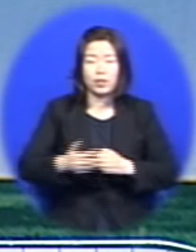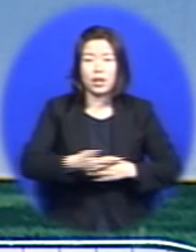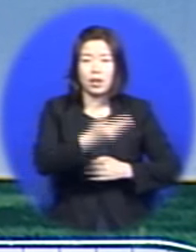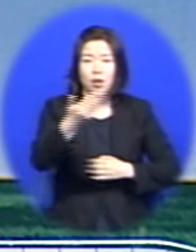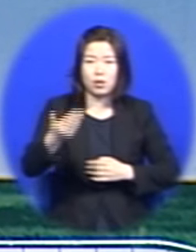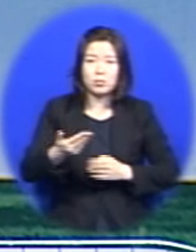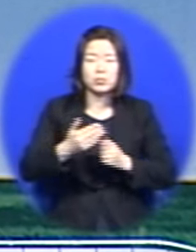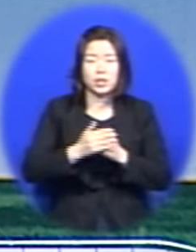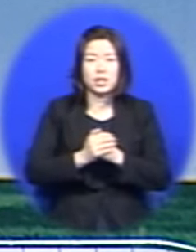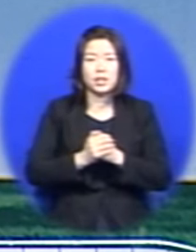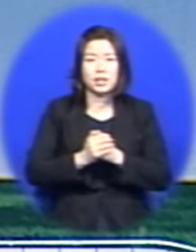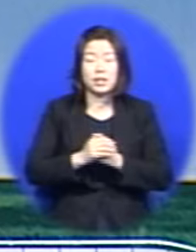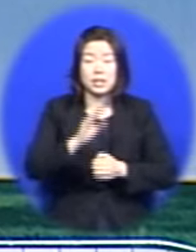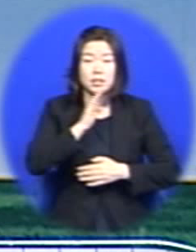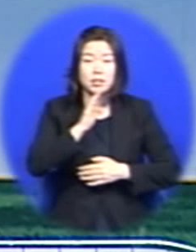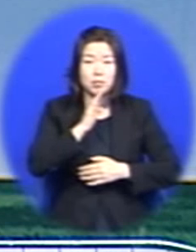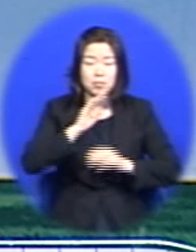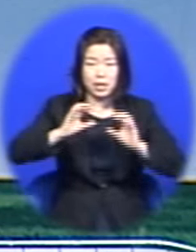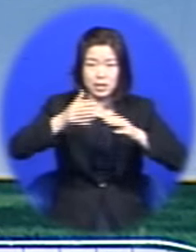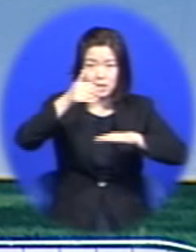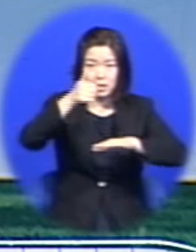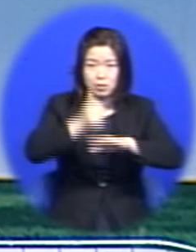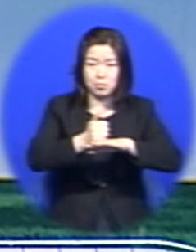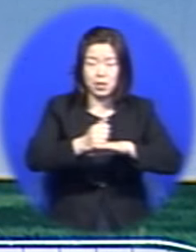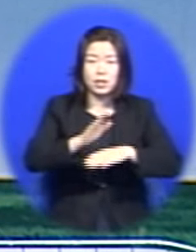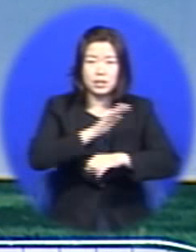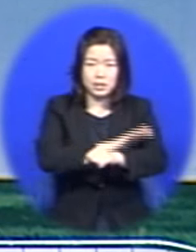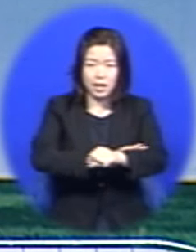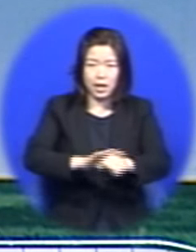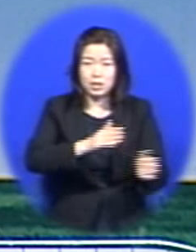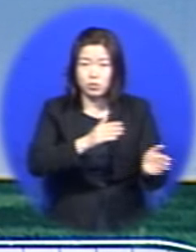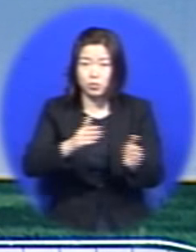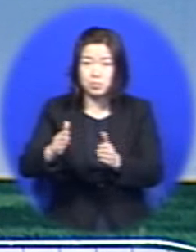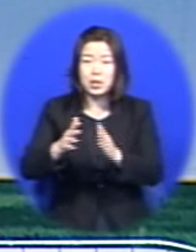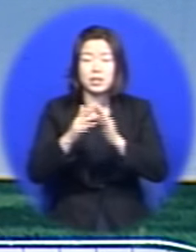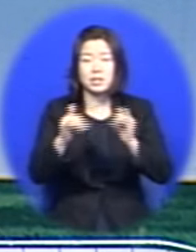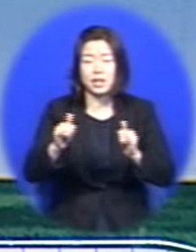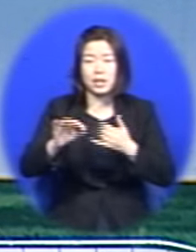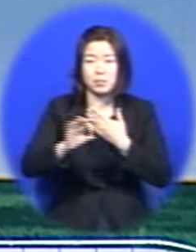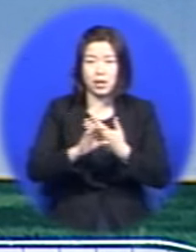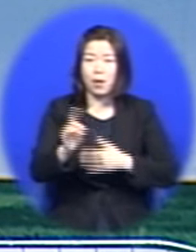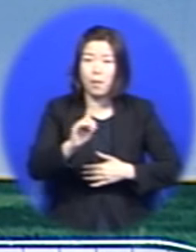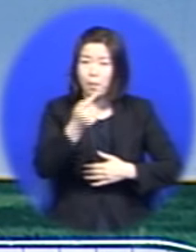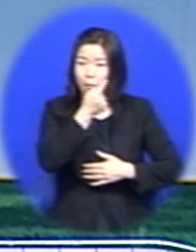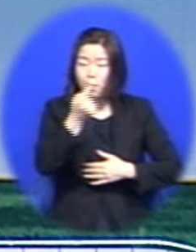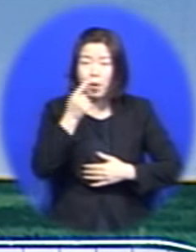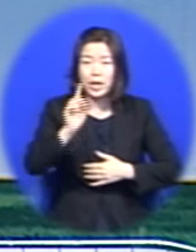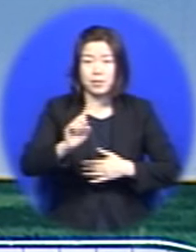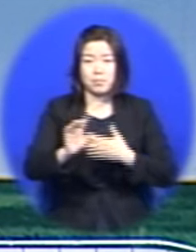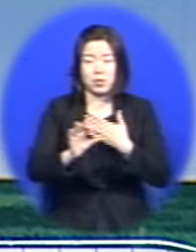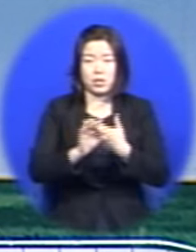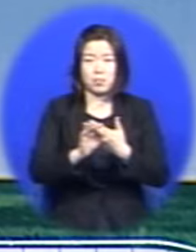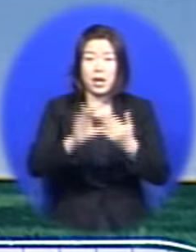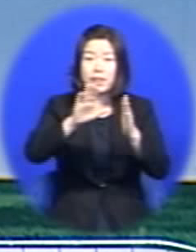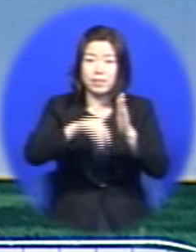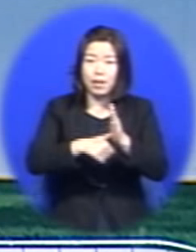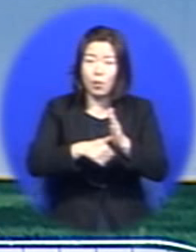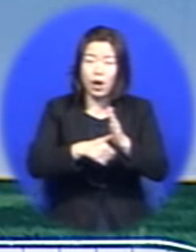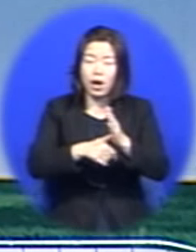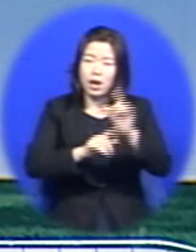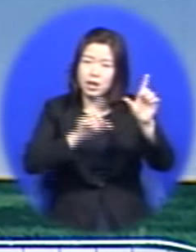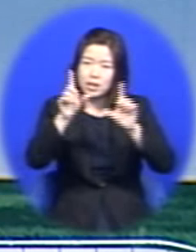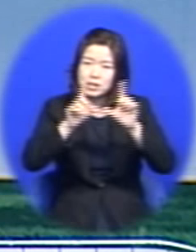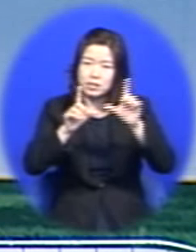여러분이 정말 종말을 잘 준비하는 자라면 뭘 확인해야 되냐면 때와 징조를